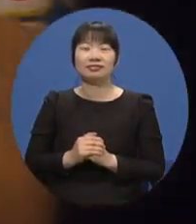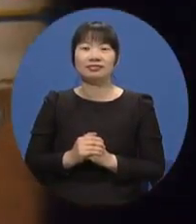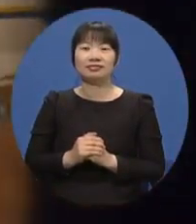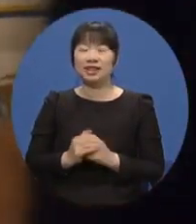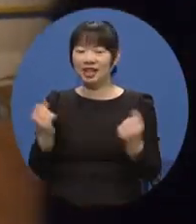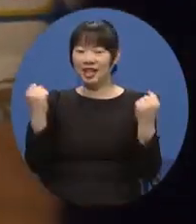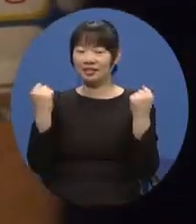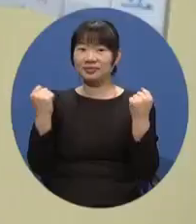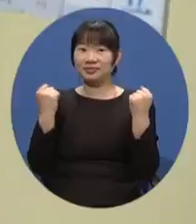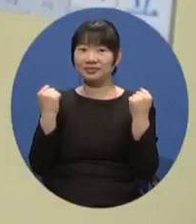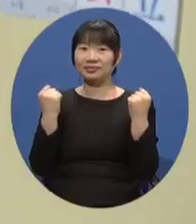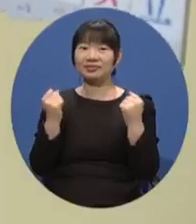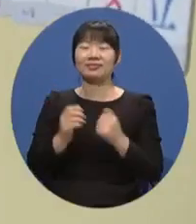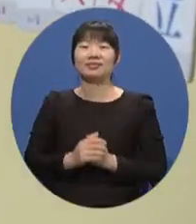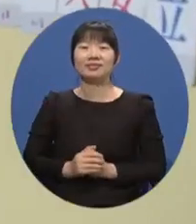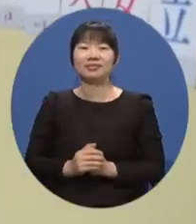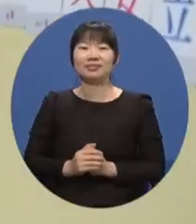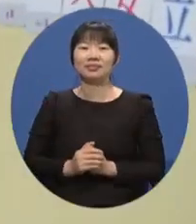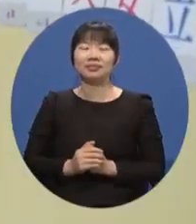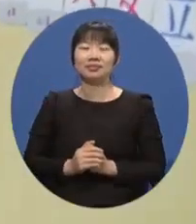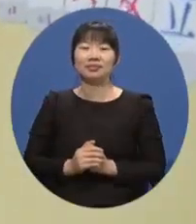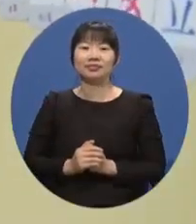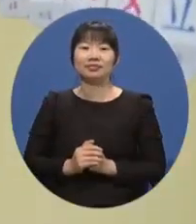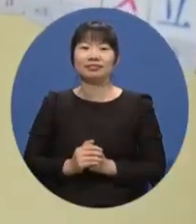세서 힘력